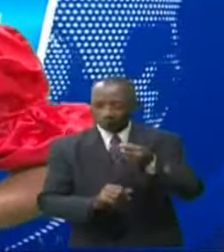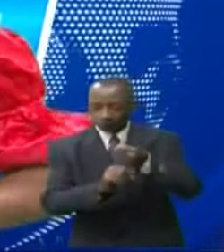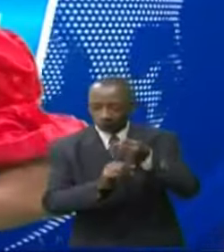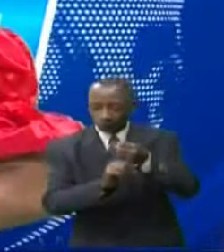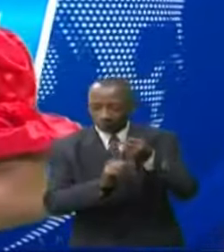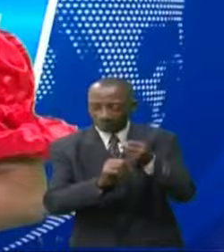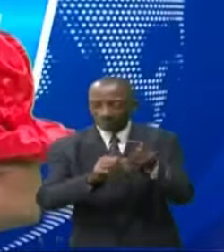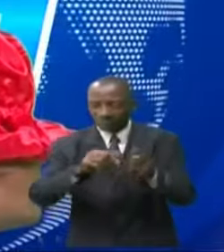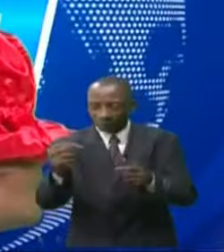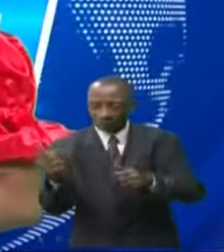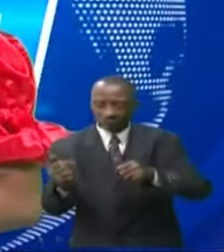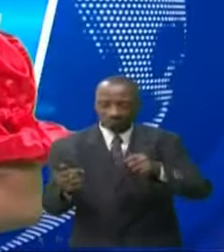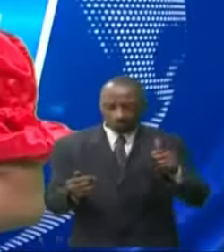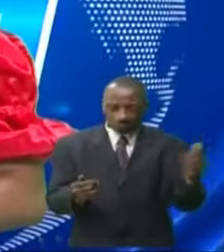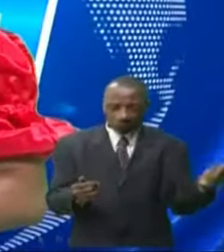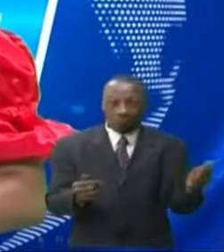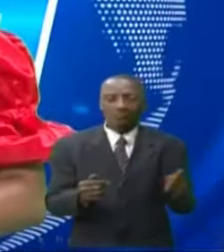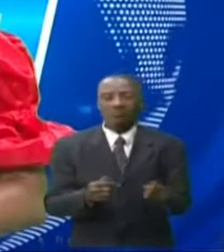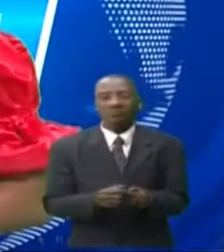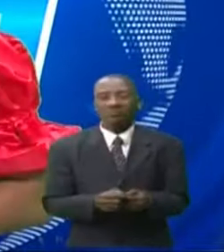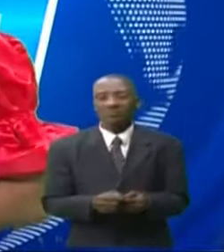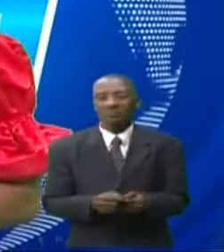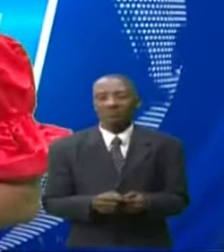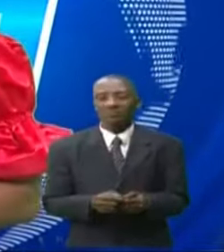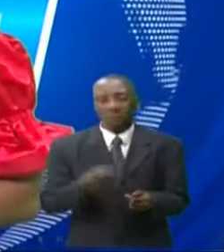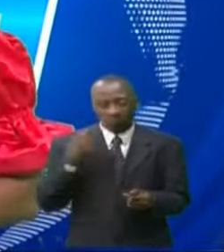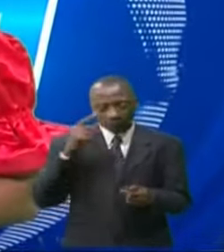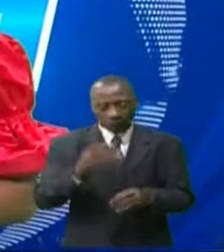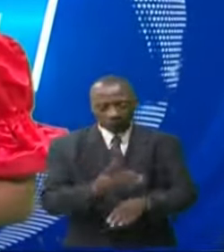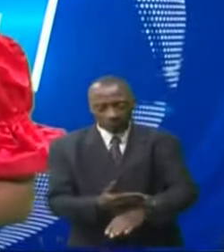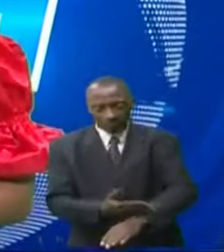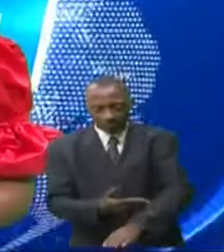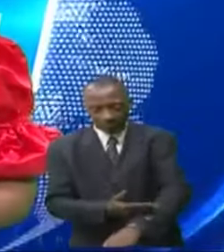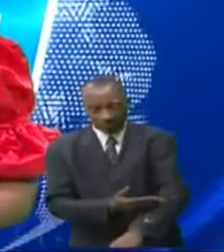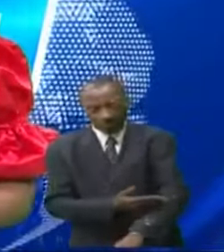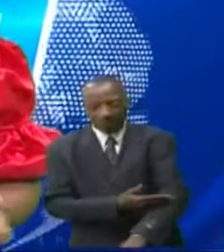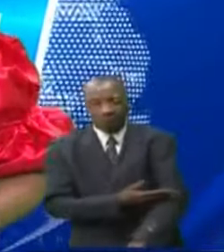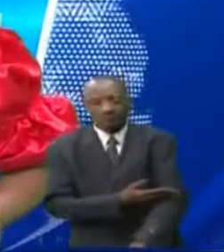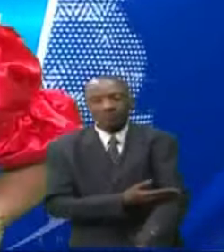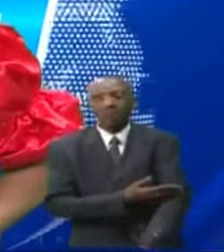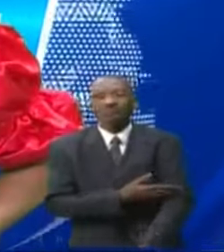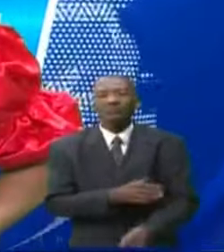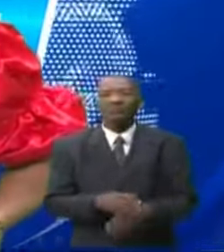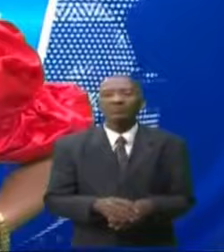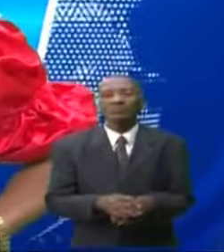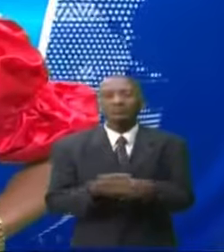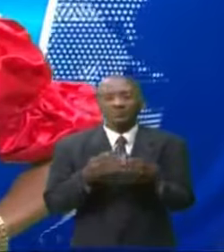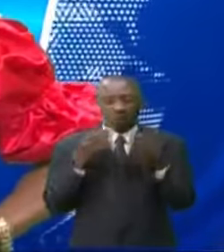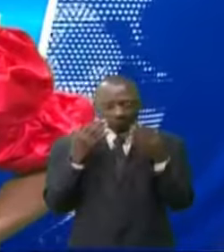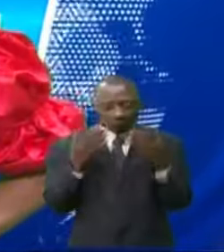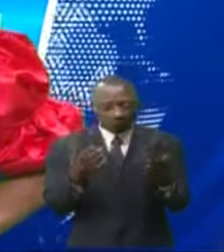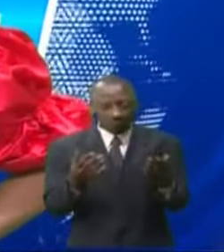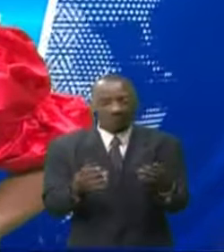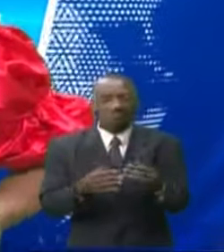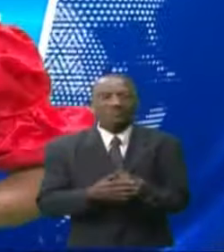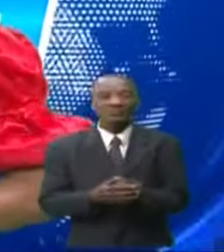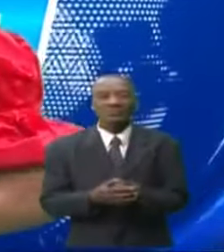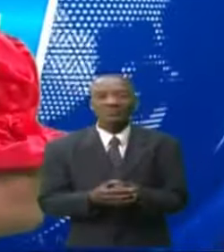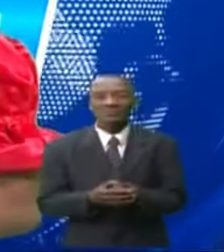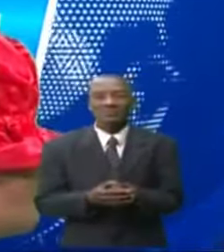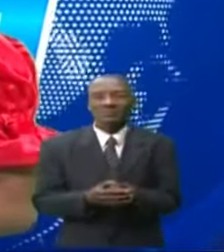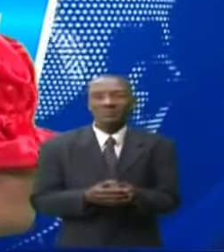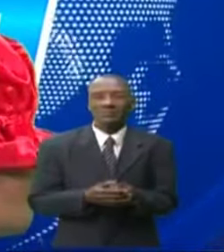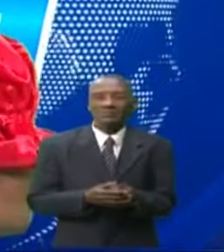déclaration faite par les anciens du 10 institut ue toute euh toute Corporation ou toute promotion confondue